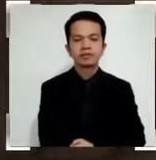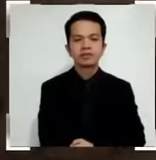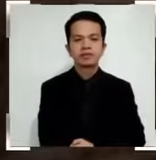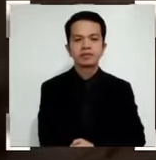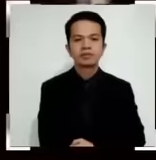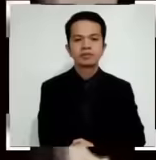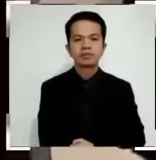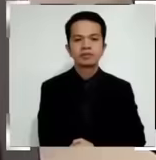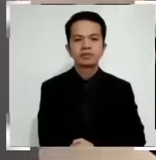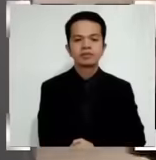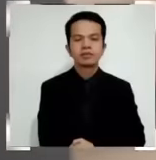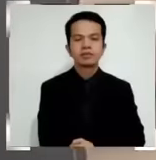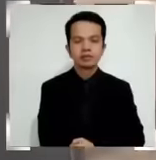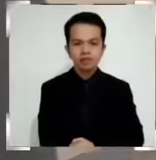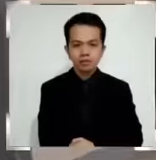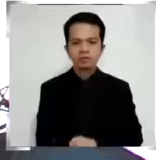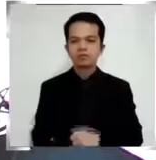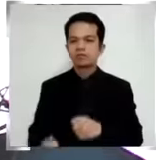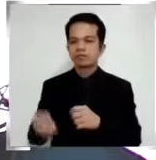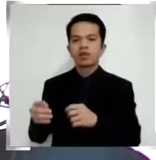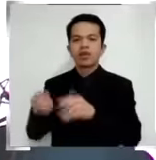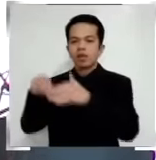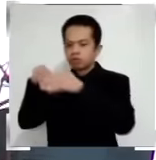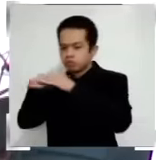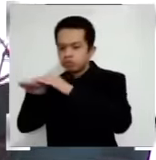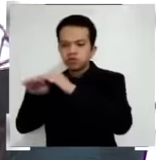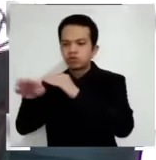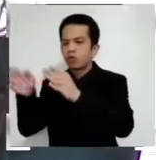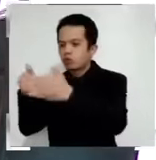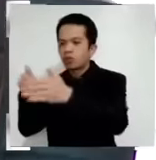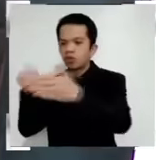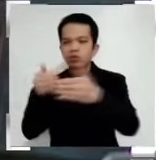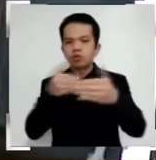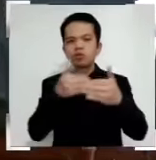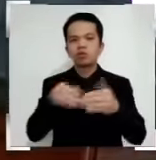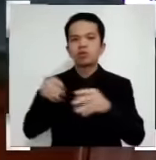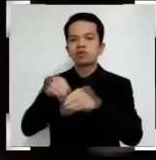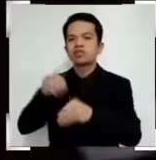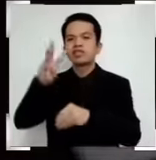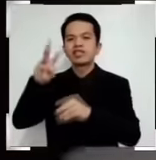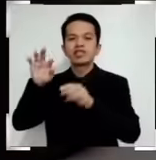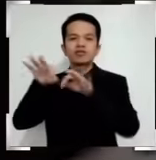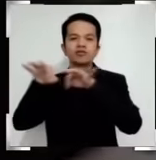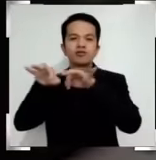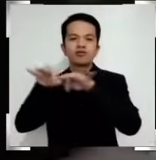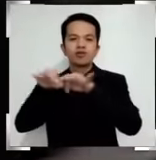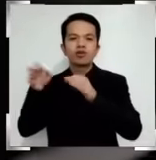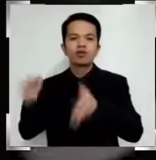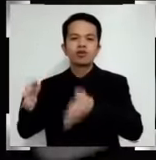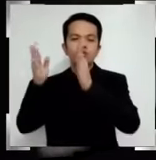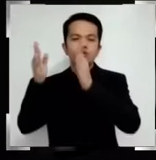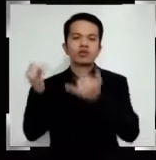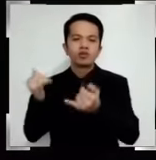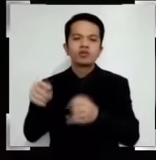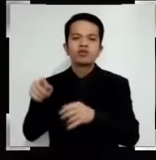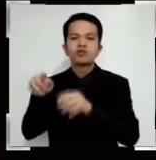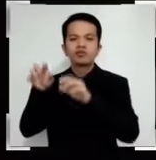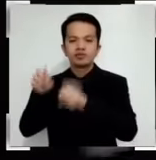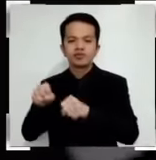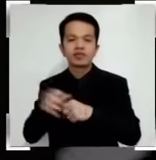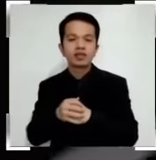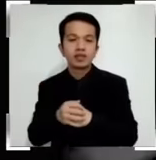Isa-isa nilang pinasok ang mga kwarto ng anim na palapag na gusali sa visa ng arrest warrant. At sa isa sa mga ito, nakita